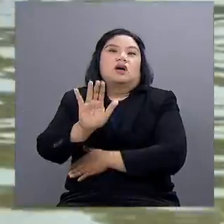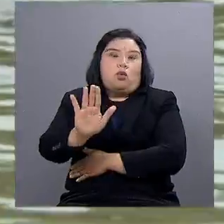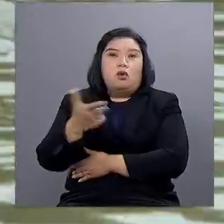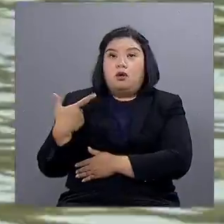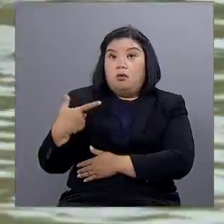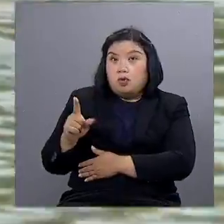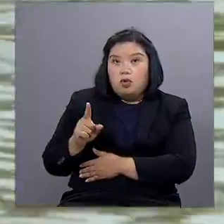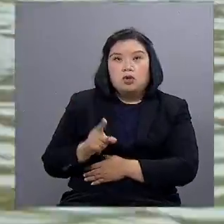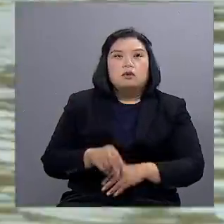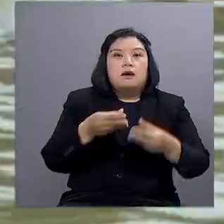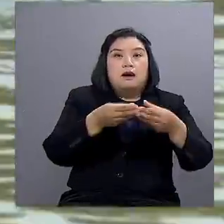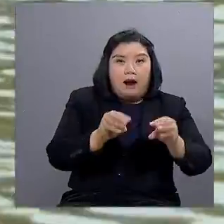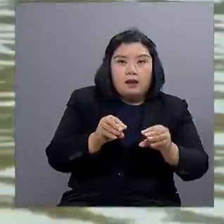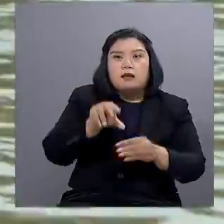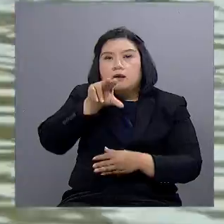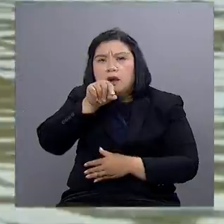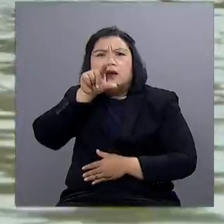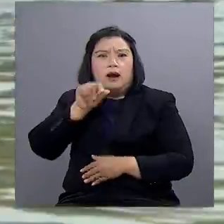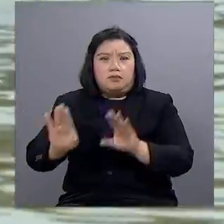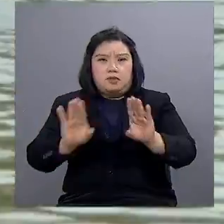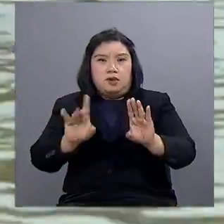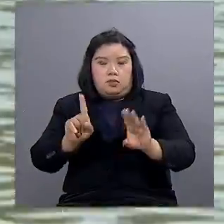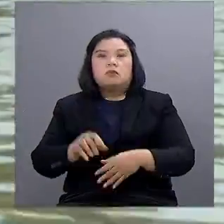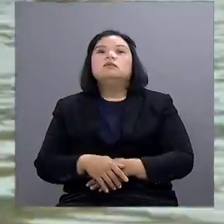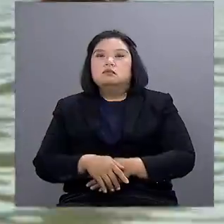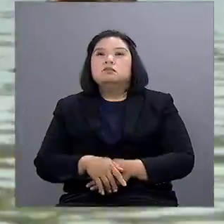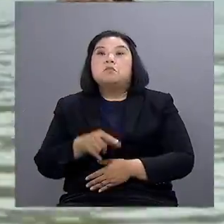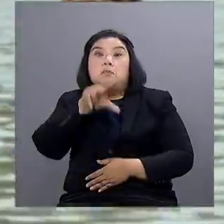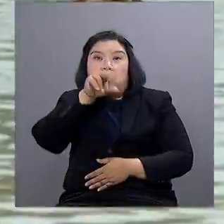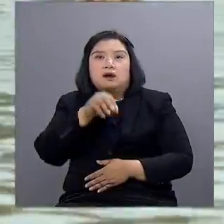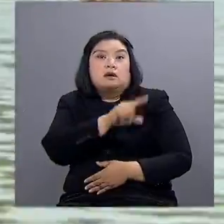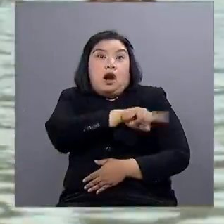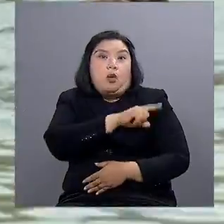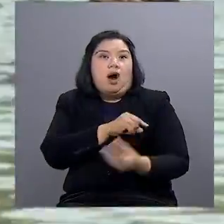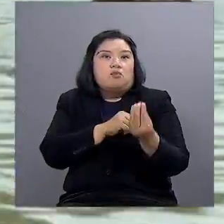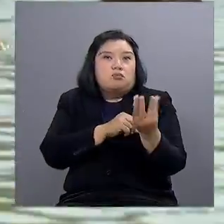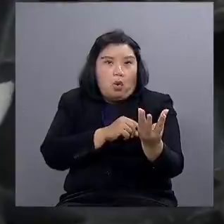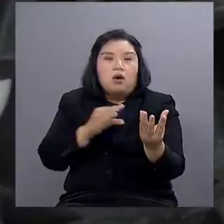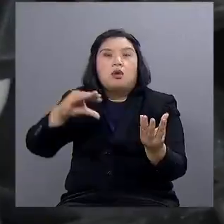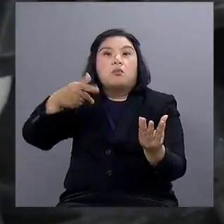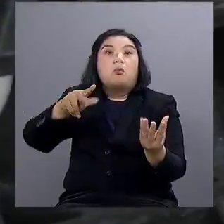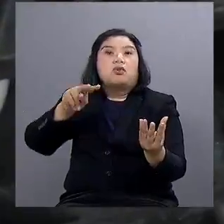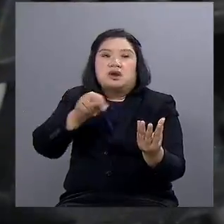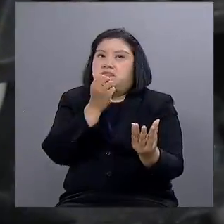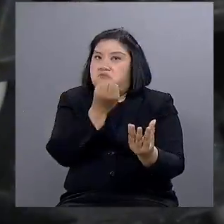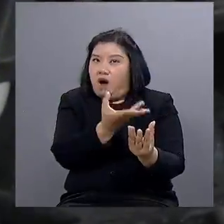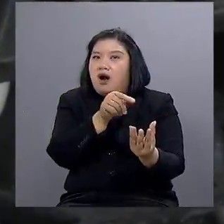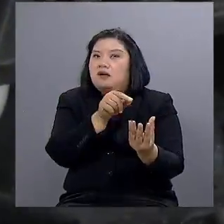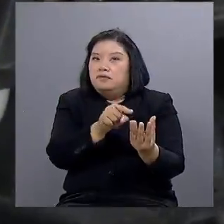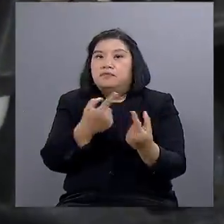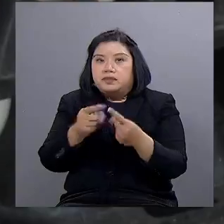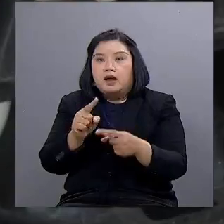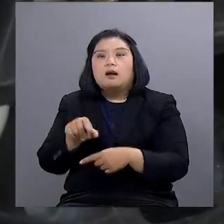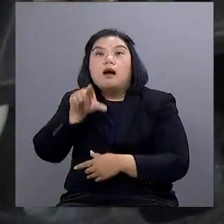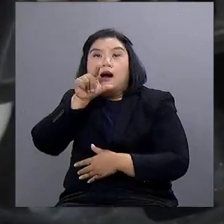ไก่นะเขาก็พบว่าด้วยขนาดใหญ่ของไข่เป็ดเนี่ยทำให้มันมีโปรตีนที่สูงกว่าไข่ไก่เล็กน้อยครับและไข่เป็ดมีธาตุเหล็